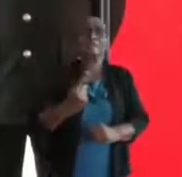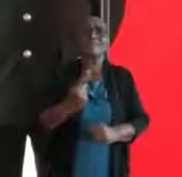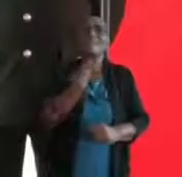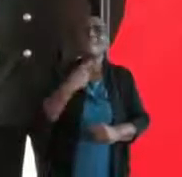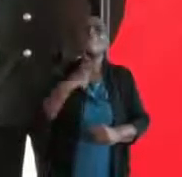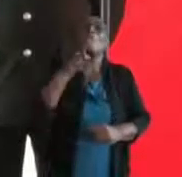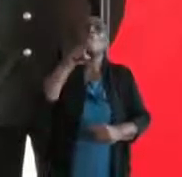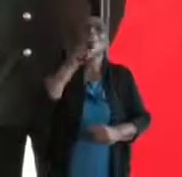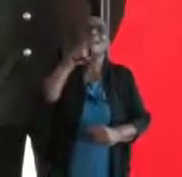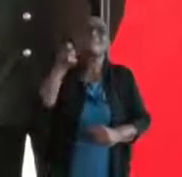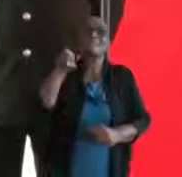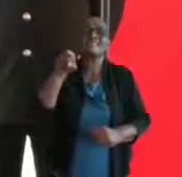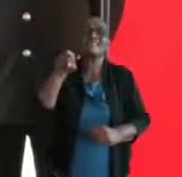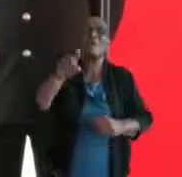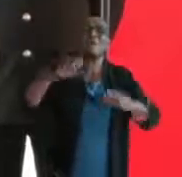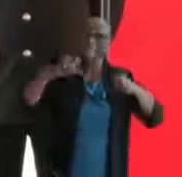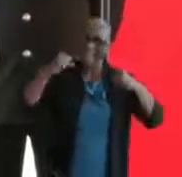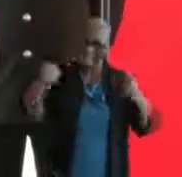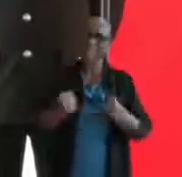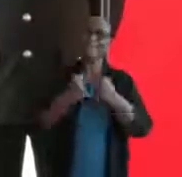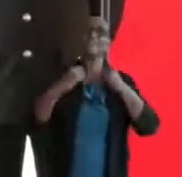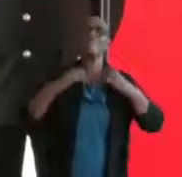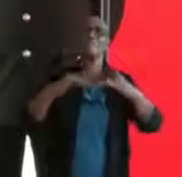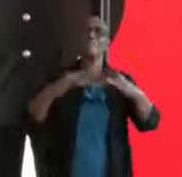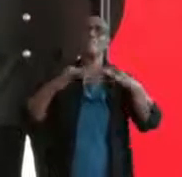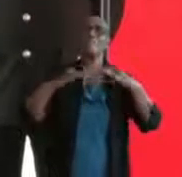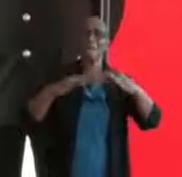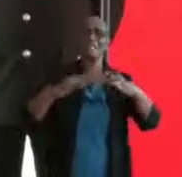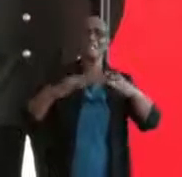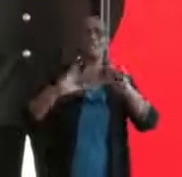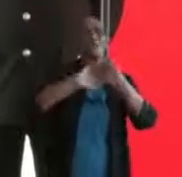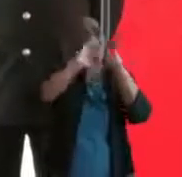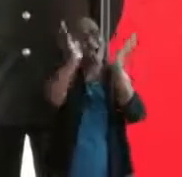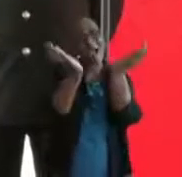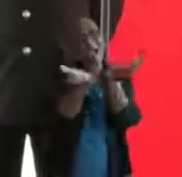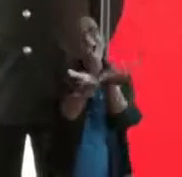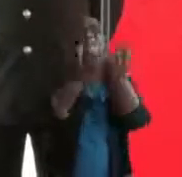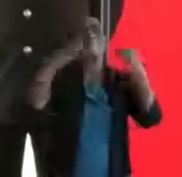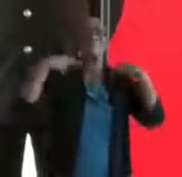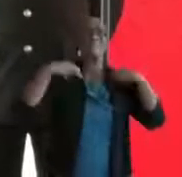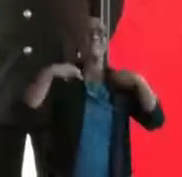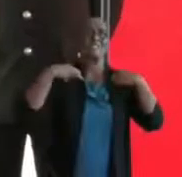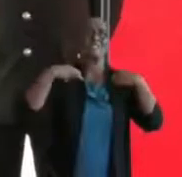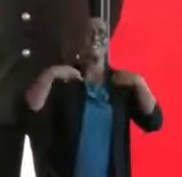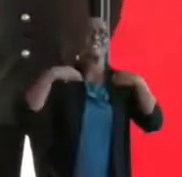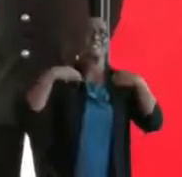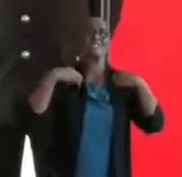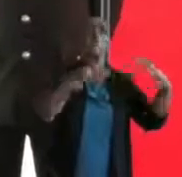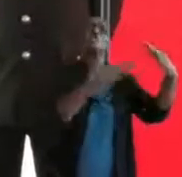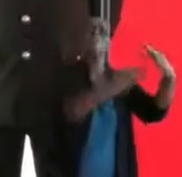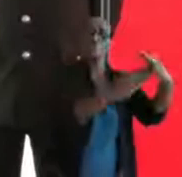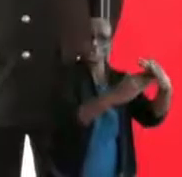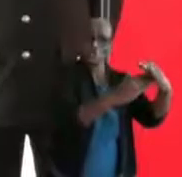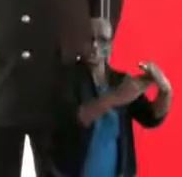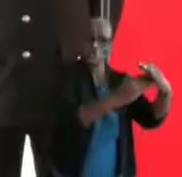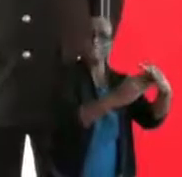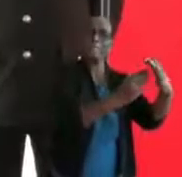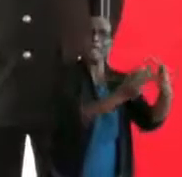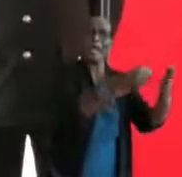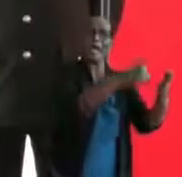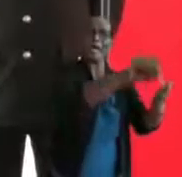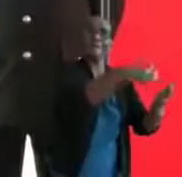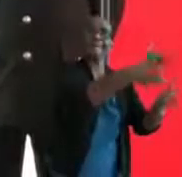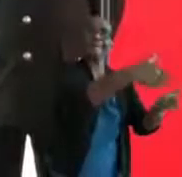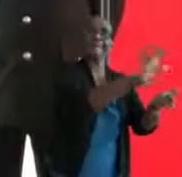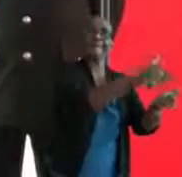ik wees op de effectieve wijze waarop op alle ministeries en stap is gezet aan geldverspilling